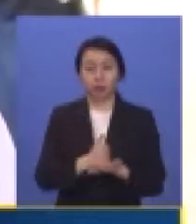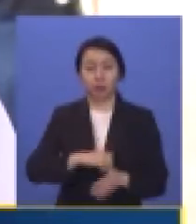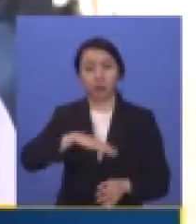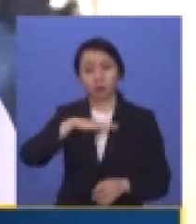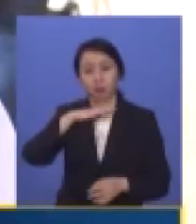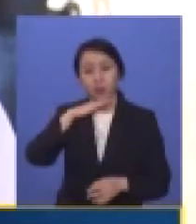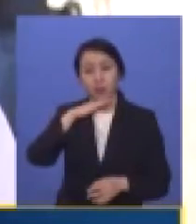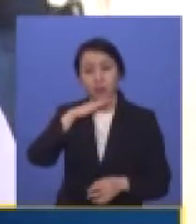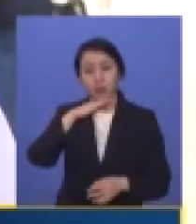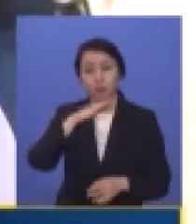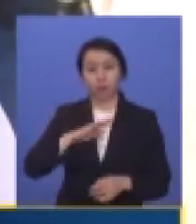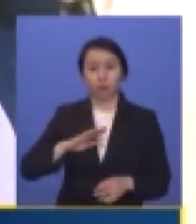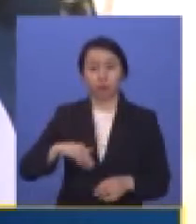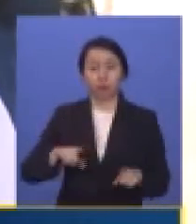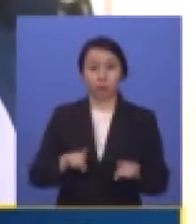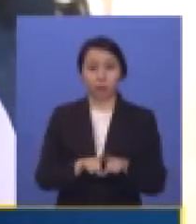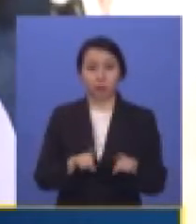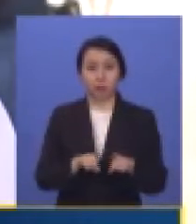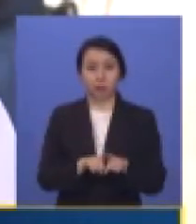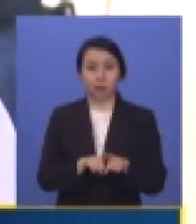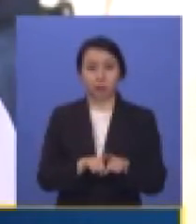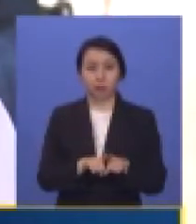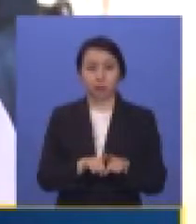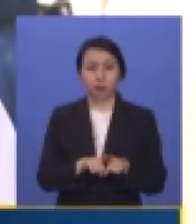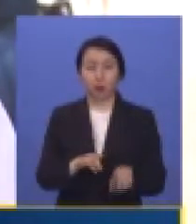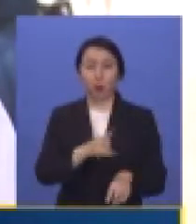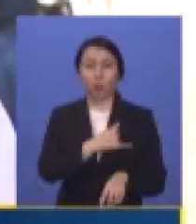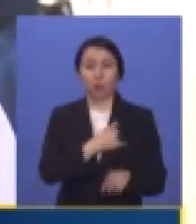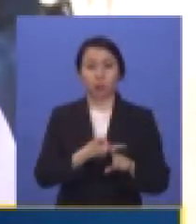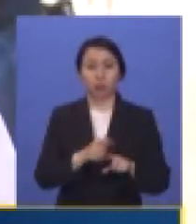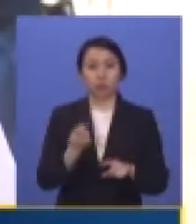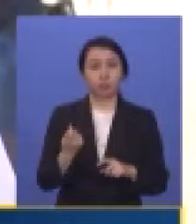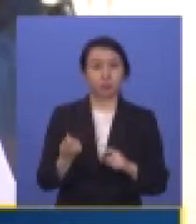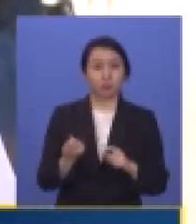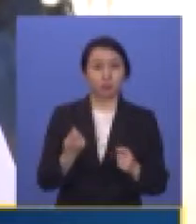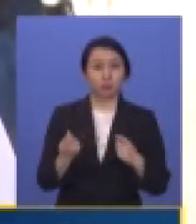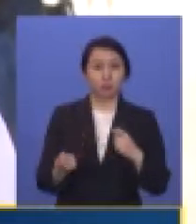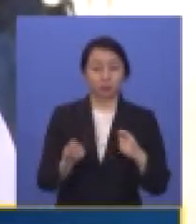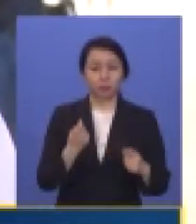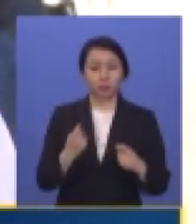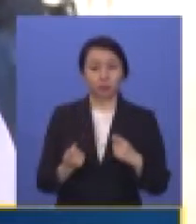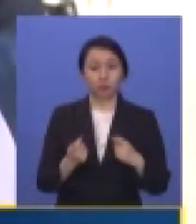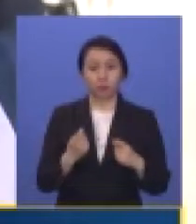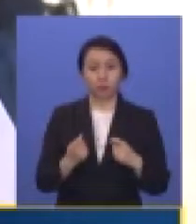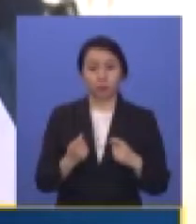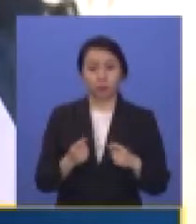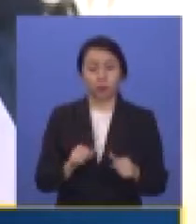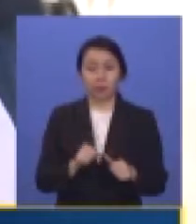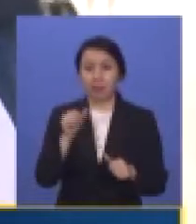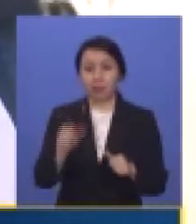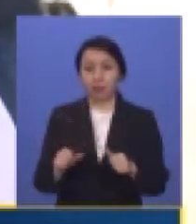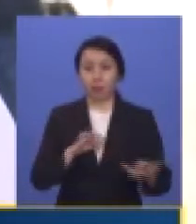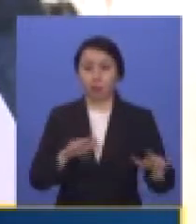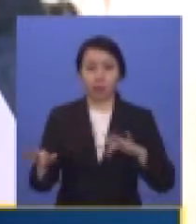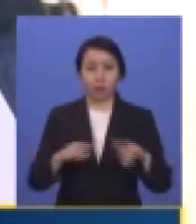внимание. Потом также по поводу культуры очень мало идет именно мероприятий,